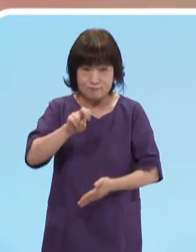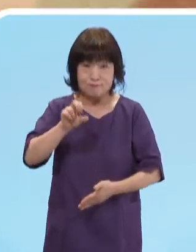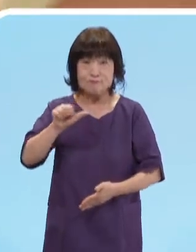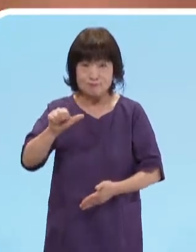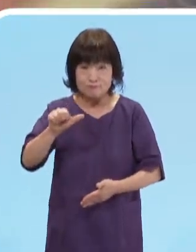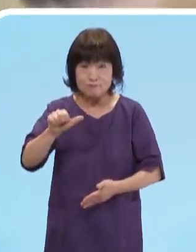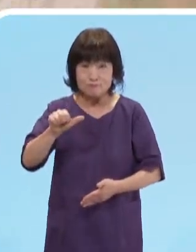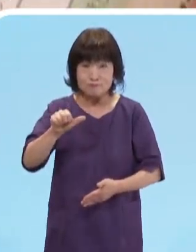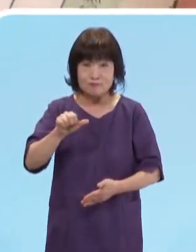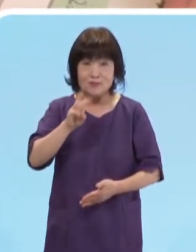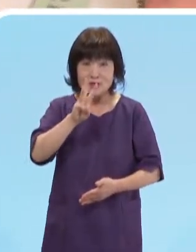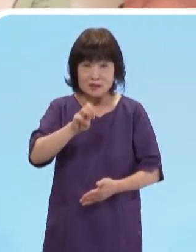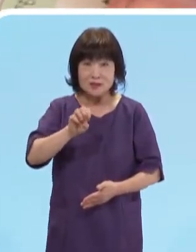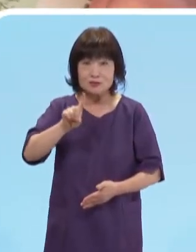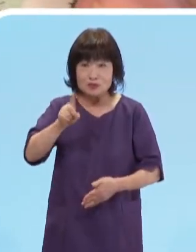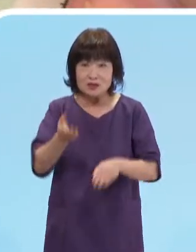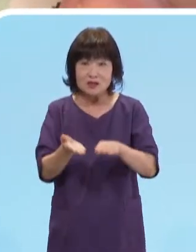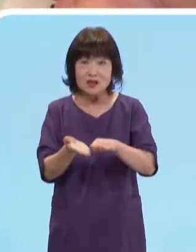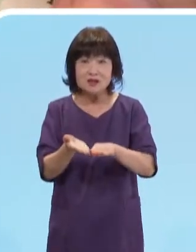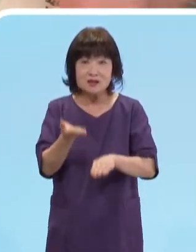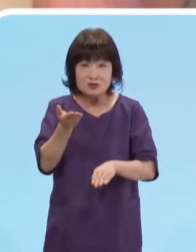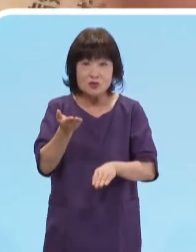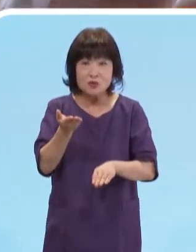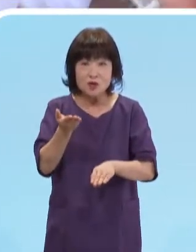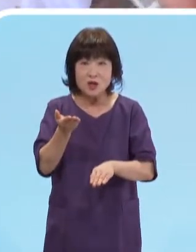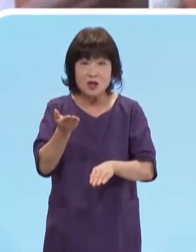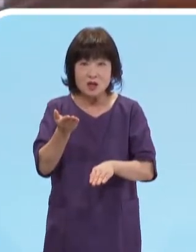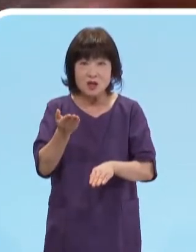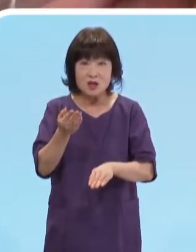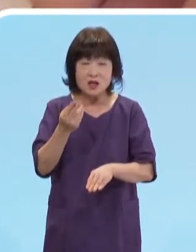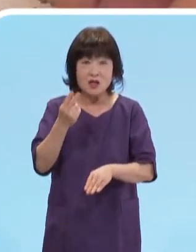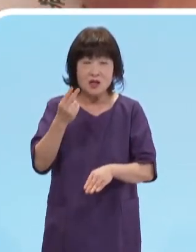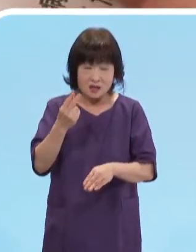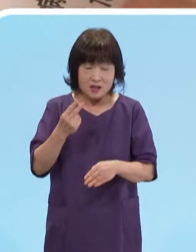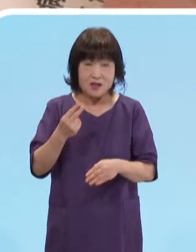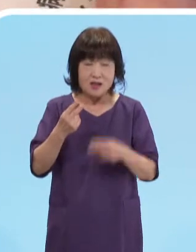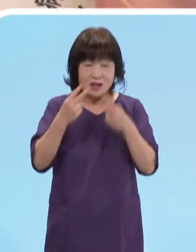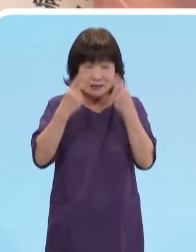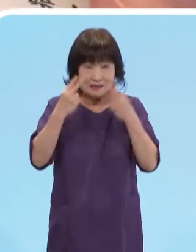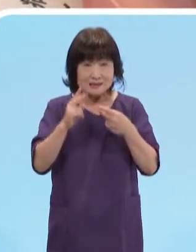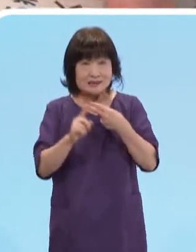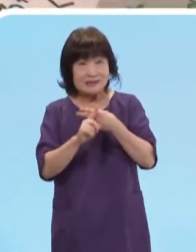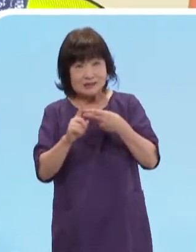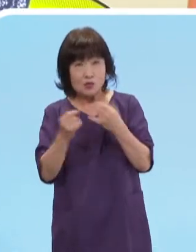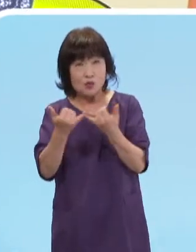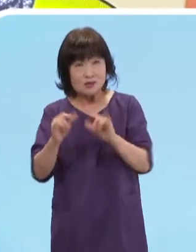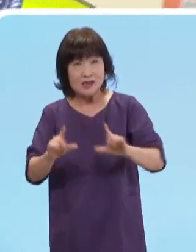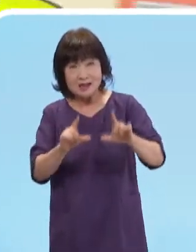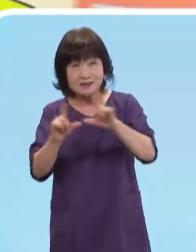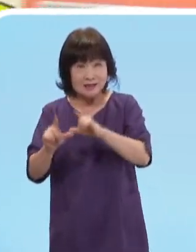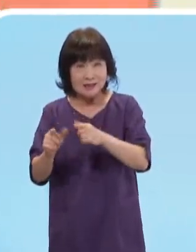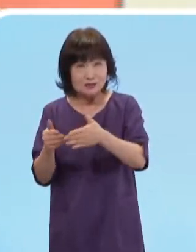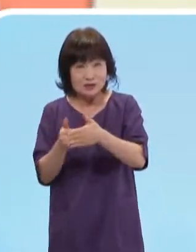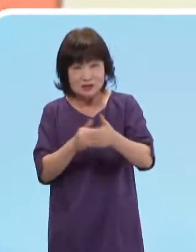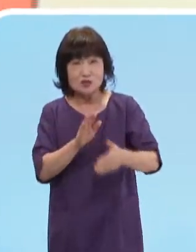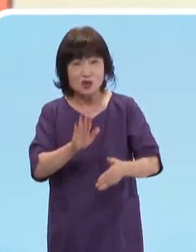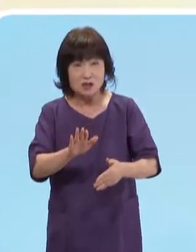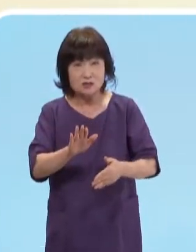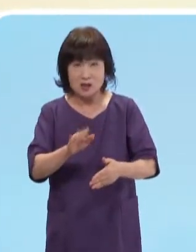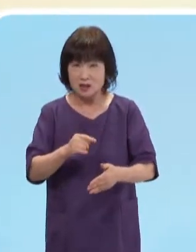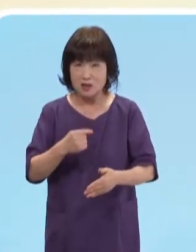。31点以上の場合は認知機能や社会生活に支障が出てるからだ。そんな遠く